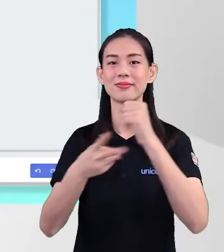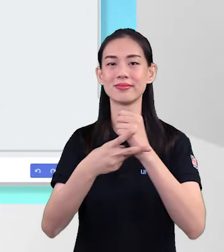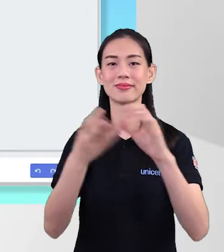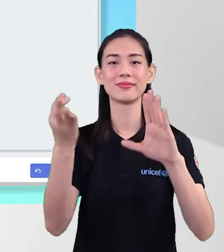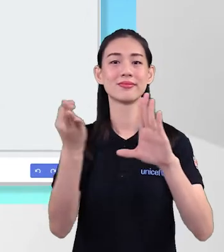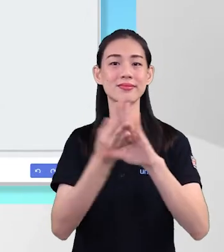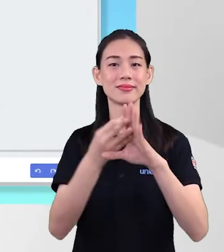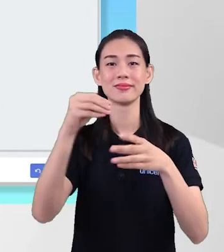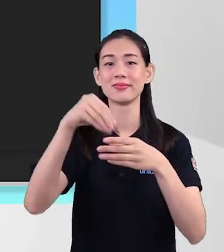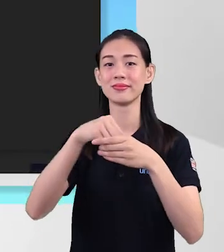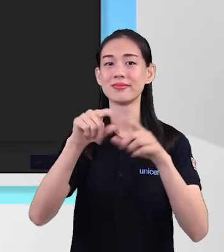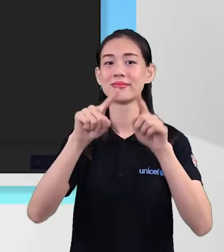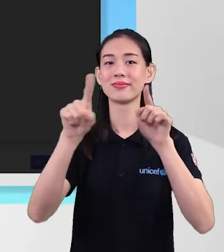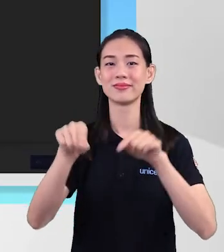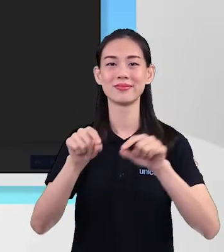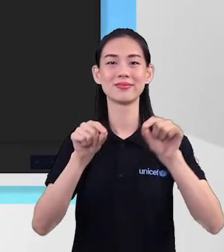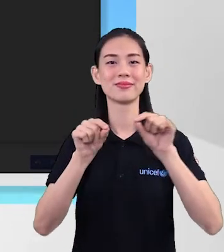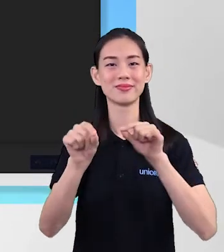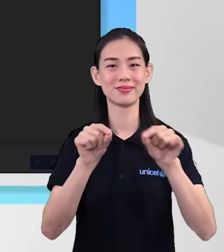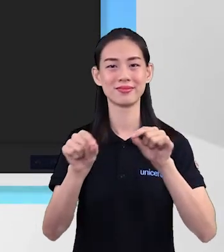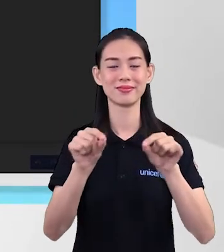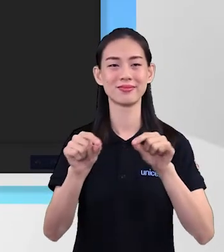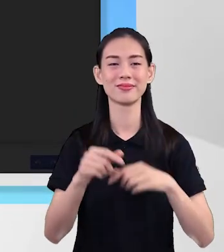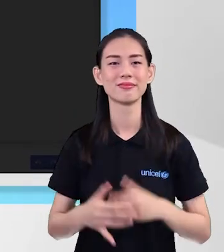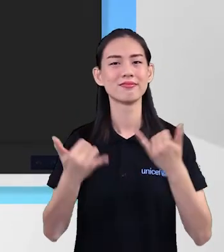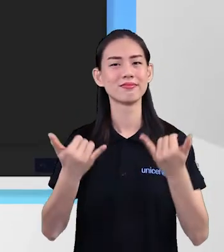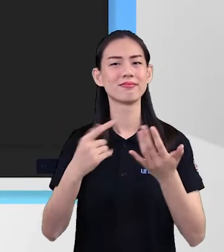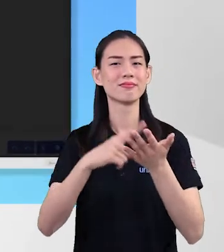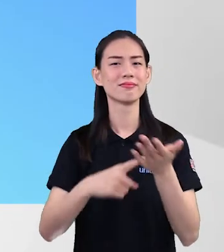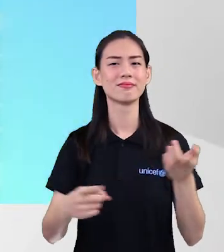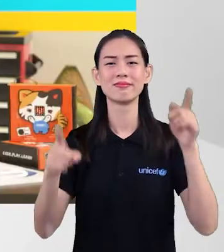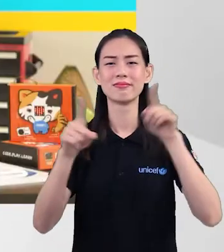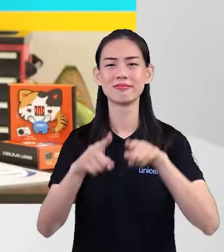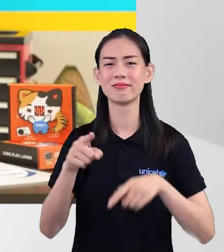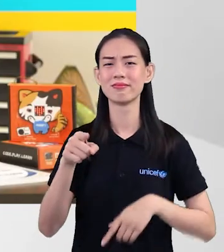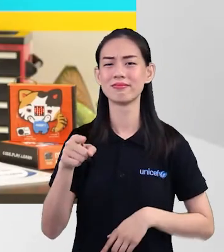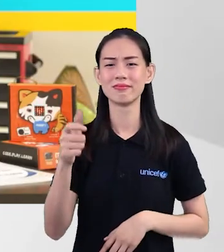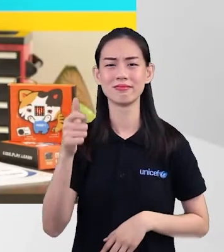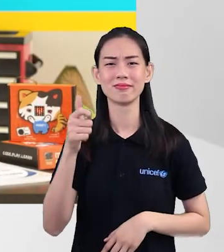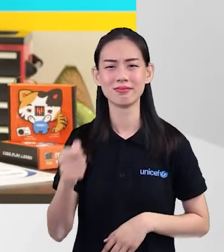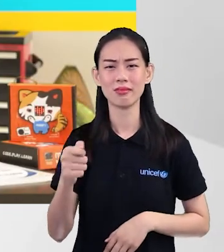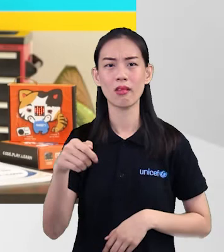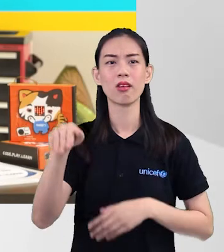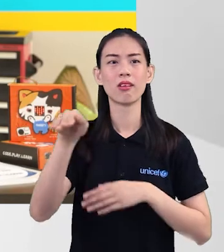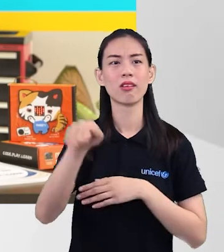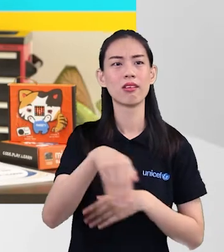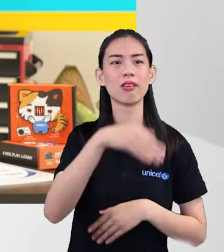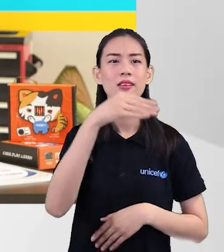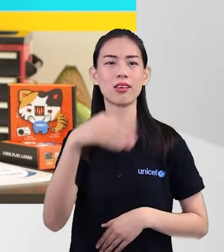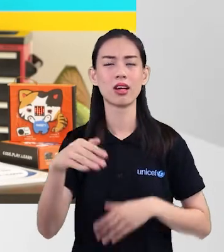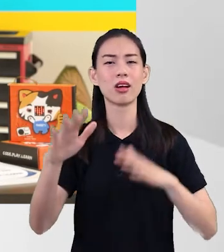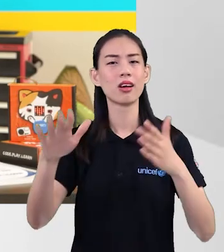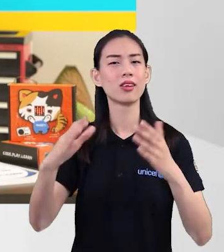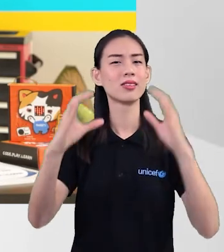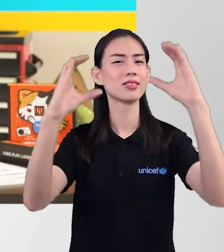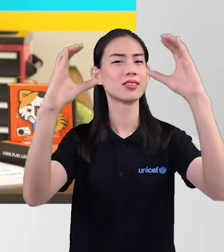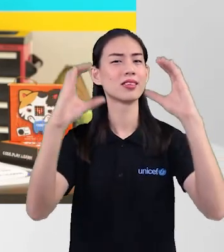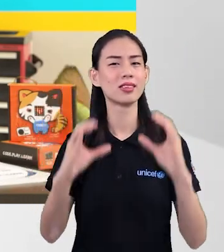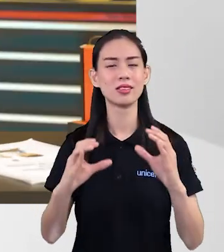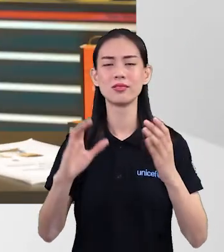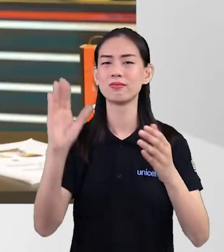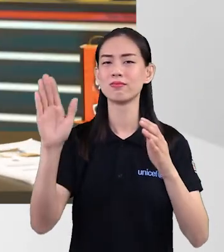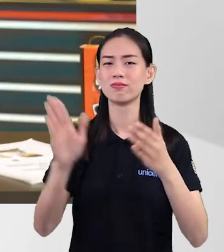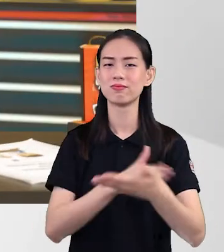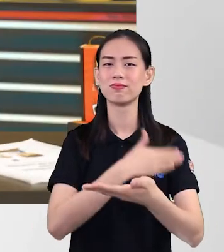Tekan download pada perisian dan savekan fail atau cara ke dalam Microbit yang telah disambungkan tadi. Lihat apa yang akan terjadi pada belalai gajah apabila butang